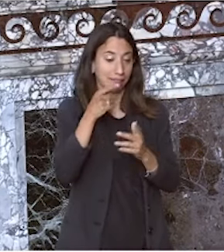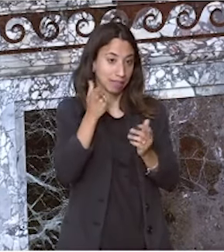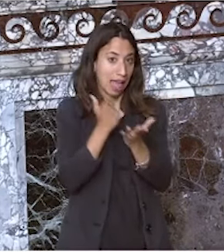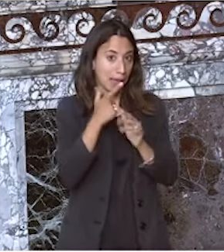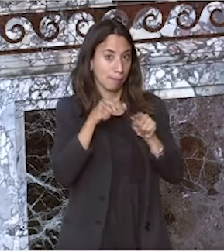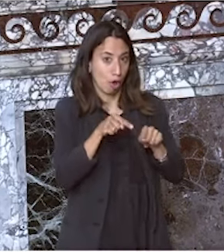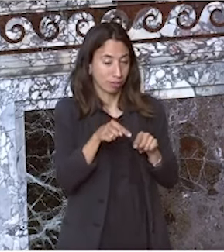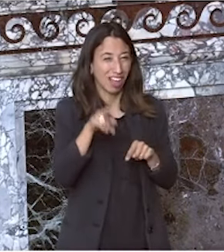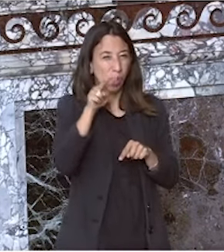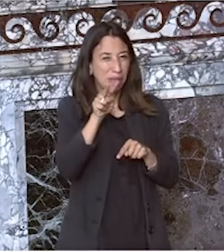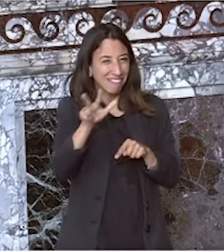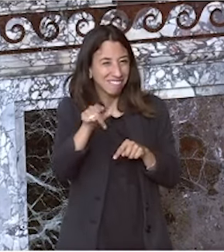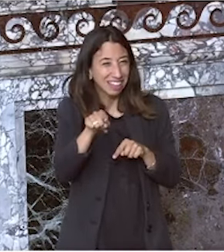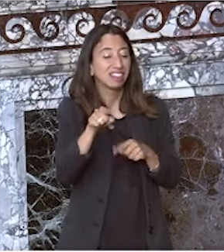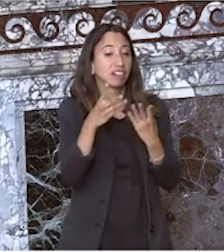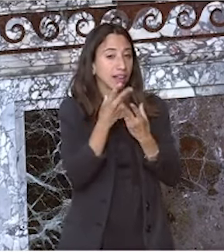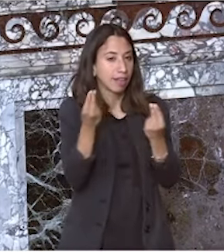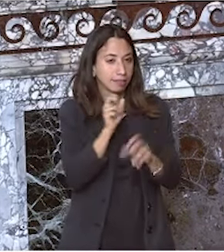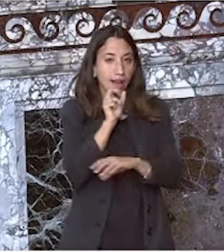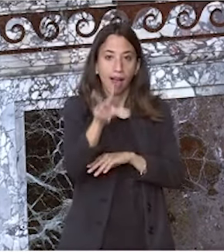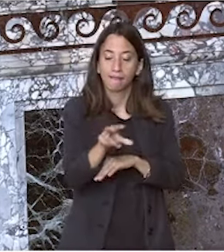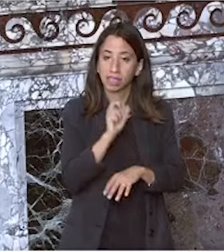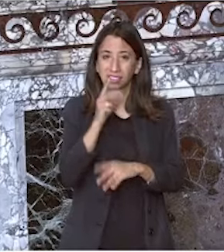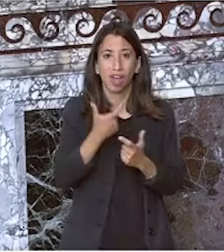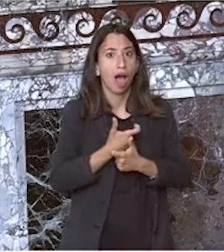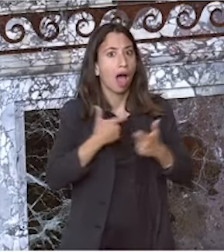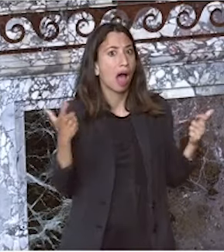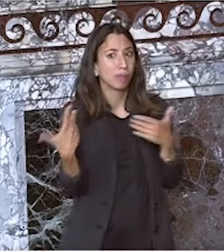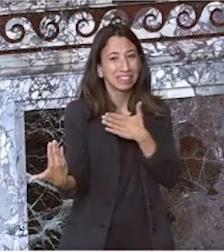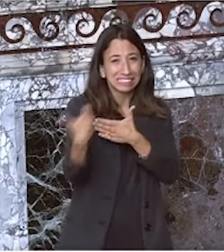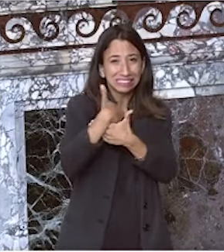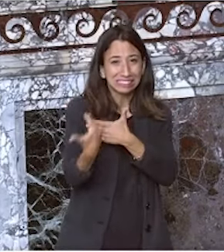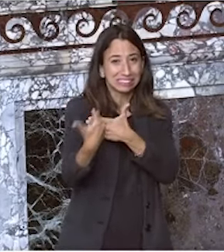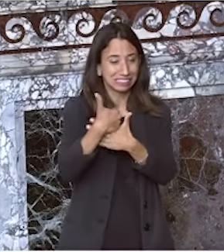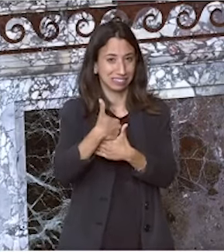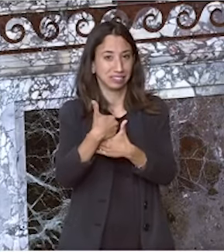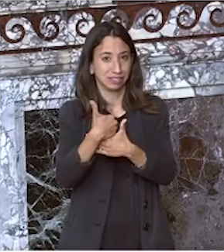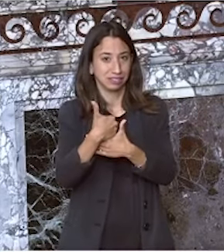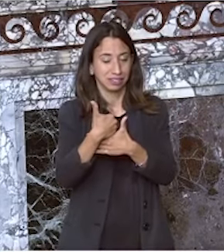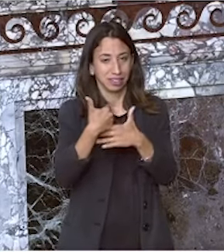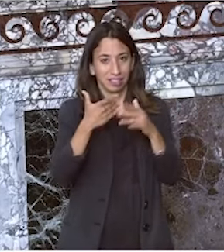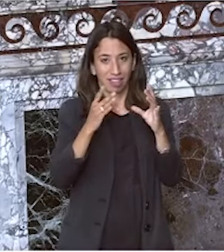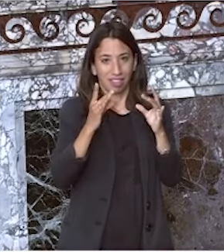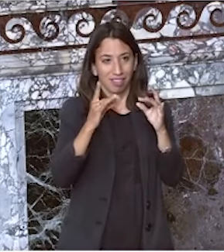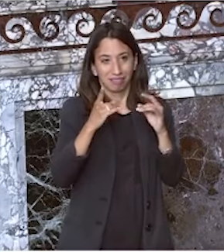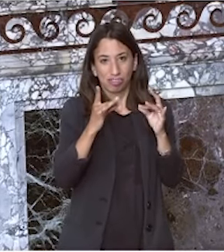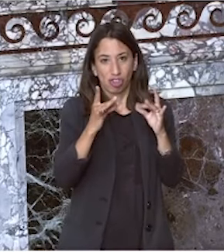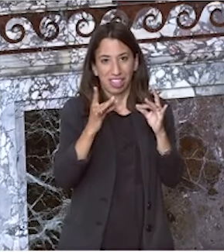2023 gli intermediari hanno segnalato un forte aumento degli incidenti gravi.